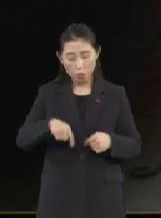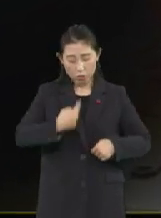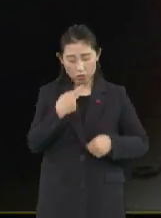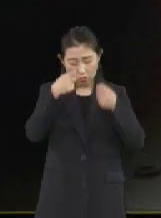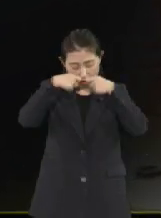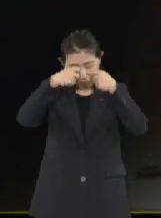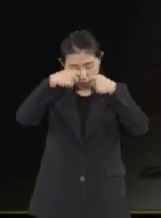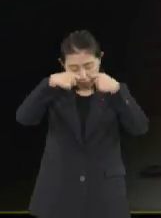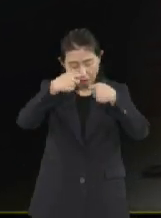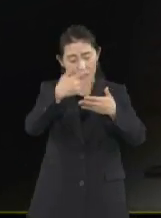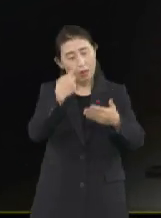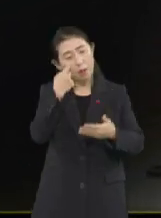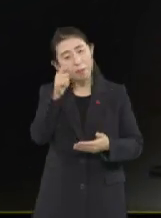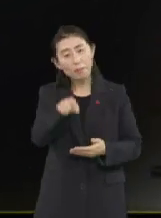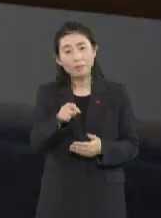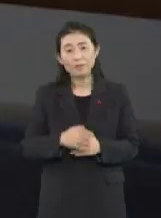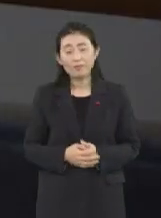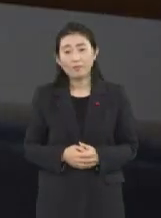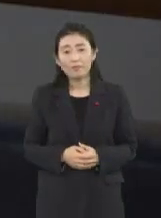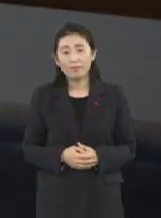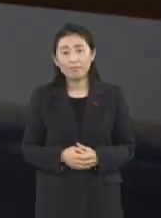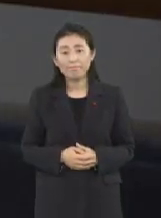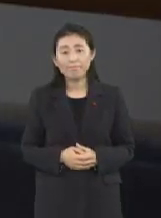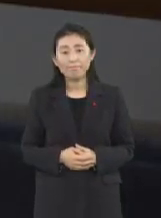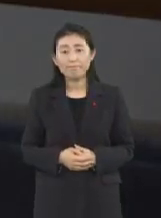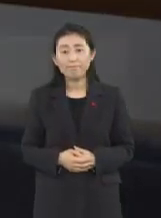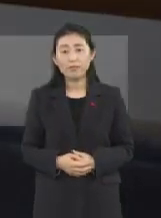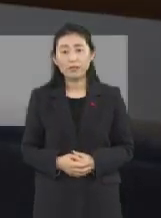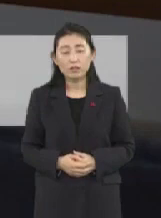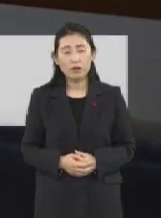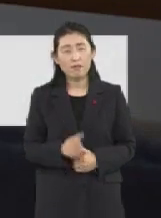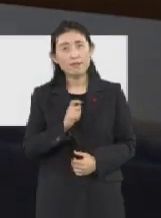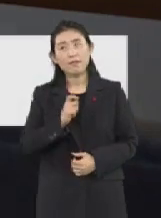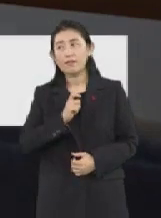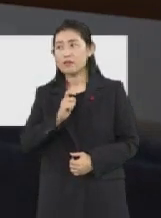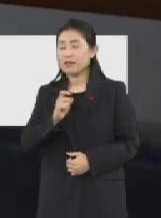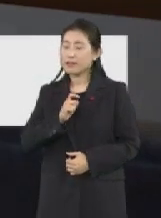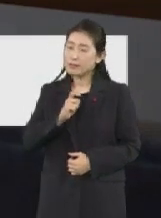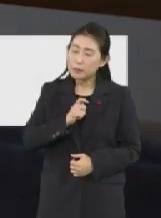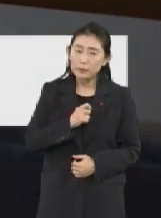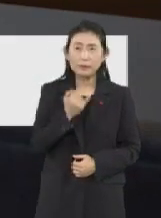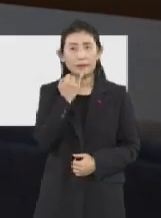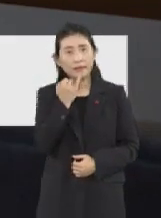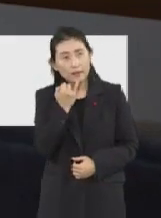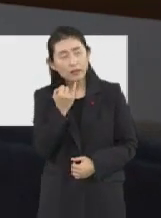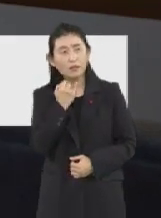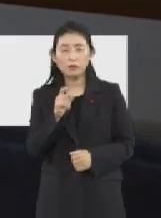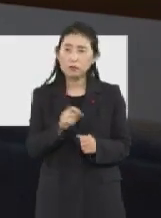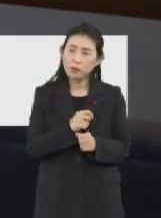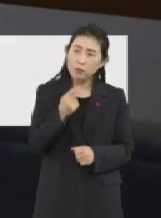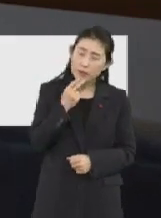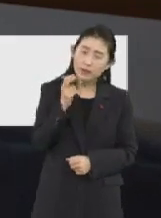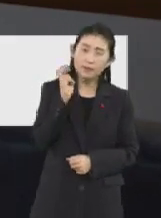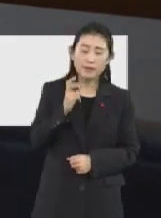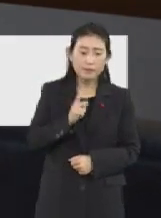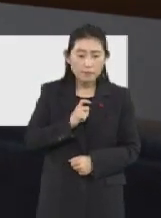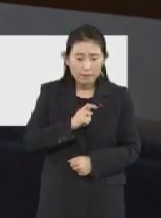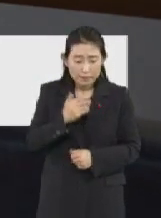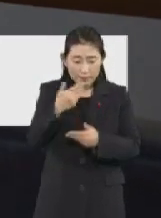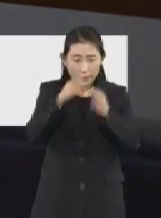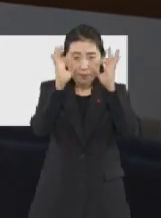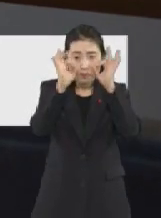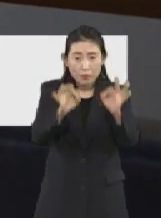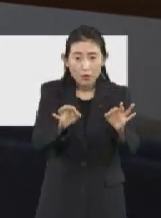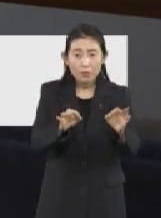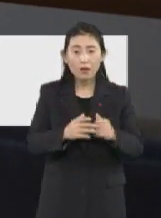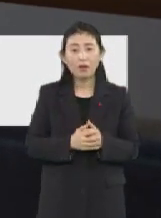장면이 그대로 담겨 있었습니다. 설마 했었어요. 별거 없겠지. 별거 없겠지 하고 본 건데 그런